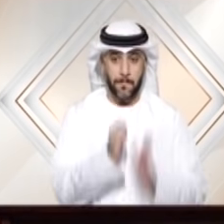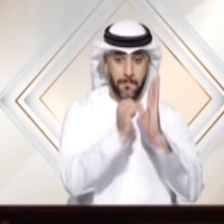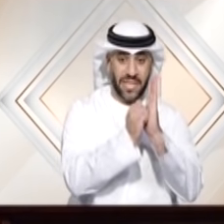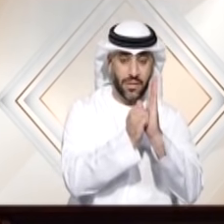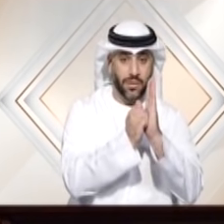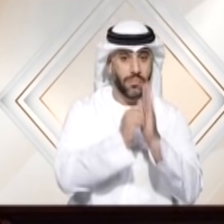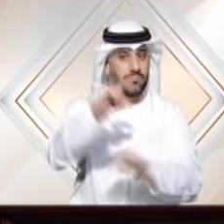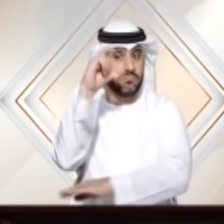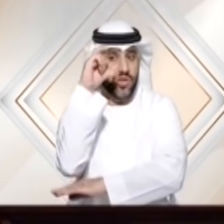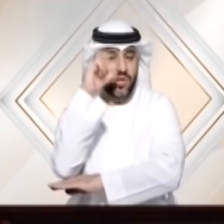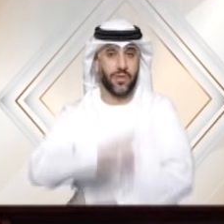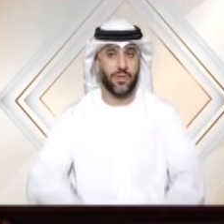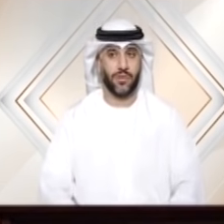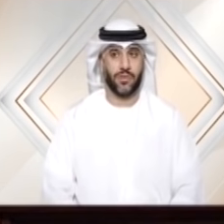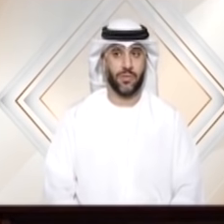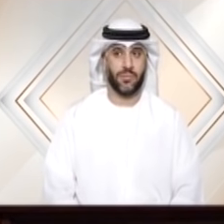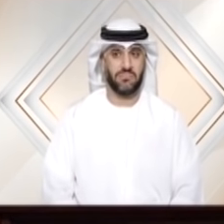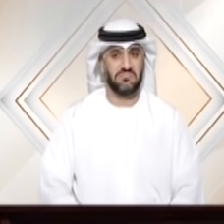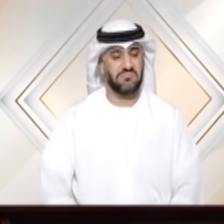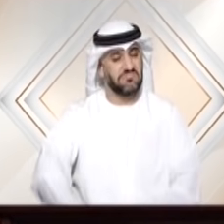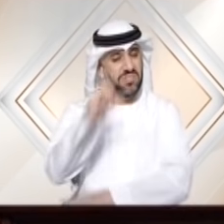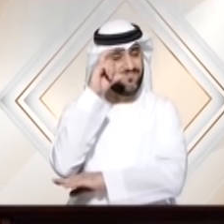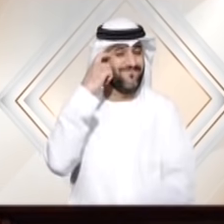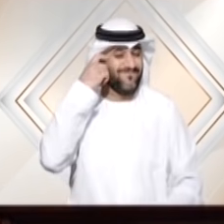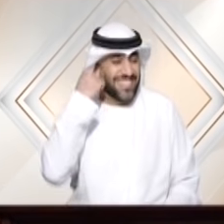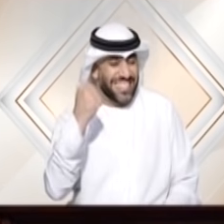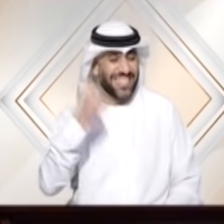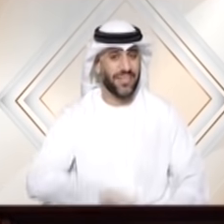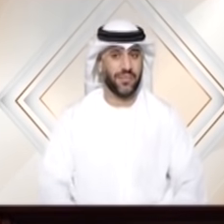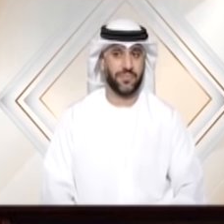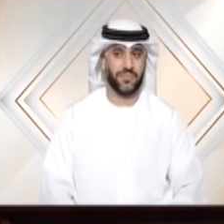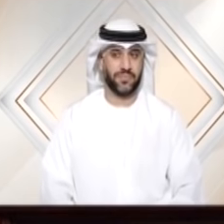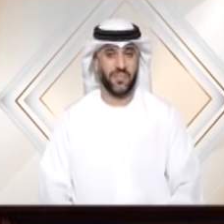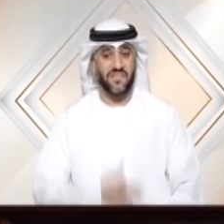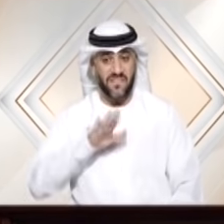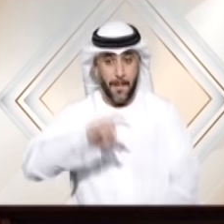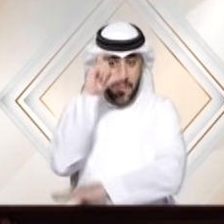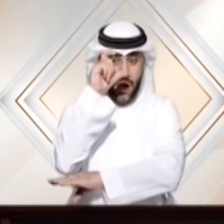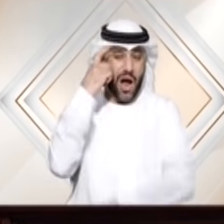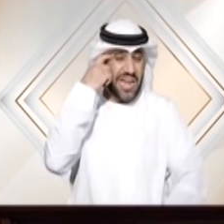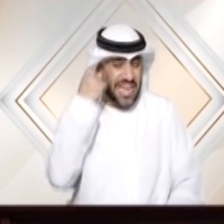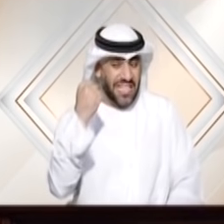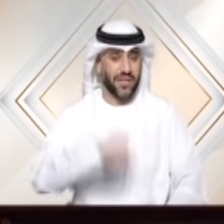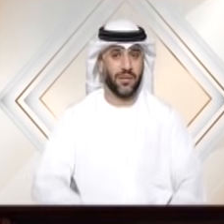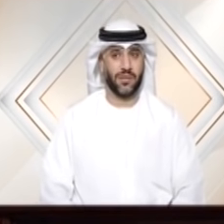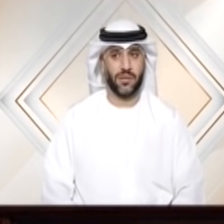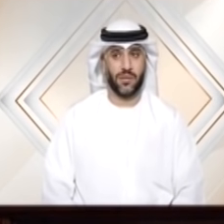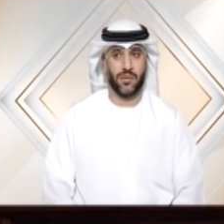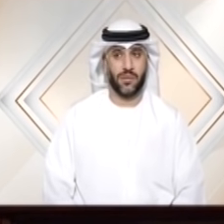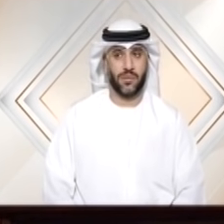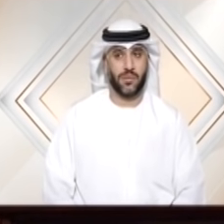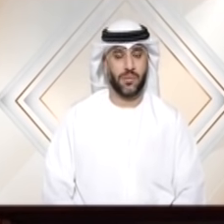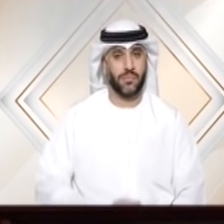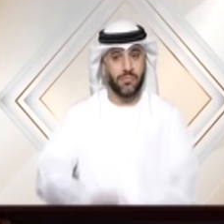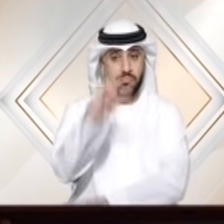كان المسجد يحمل فكر قذر من التشدد اللي قائمين على المسجد وليس المسجد، لأن النبي صلى الله عليه وسلم قال مسجد